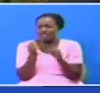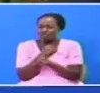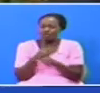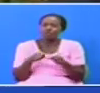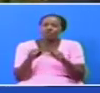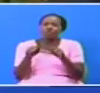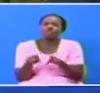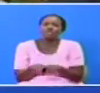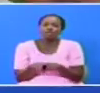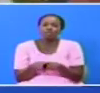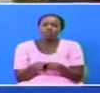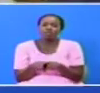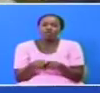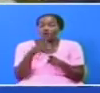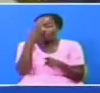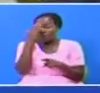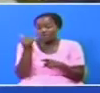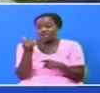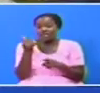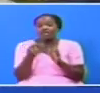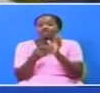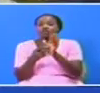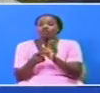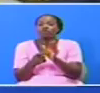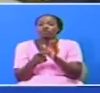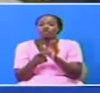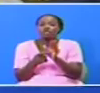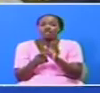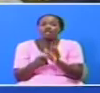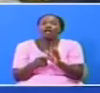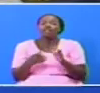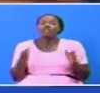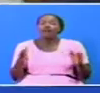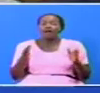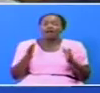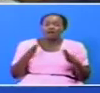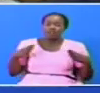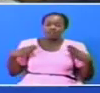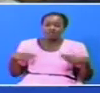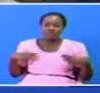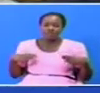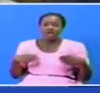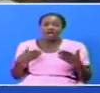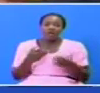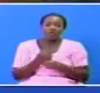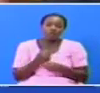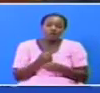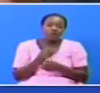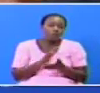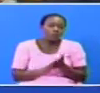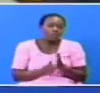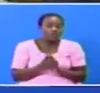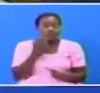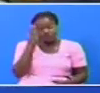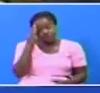hiyo kwa sababu ataonyeshwa mwananchi njia ya kufanya hiyo report bila kujulikana